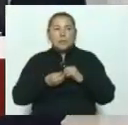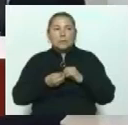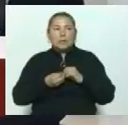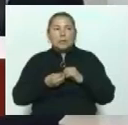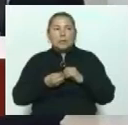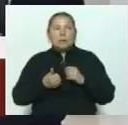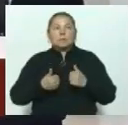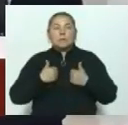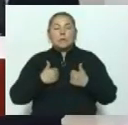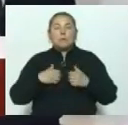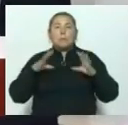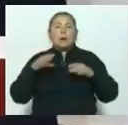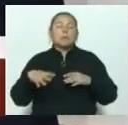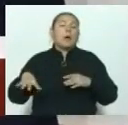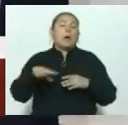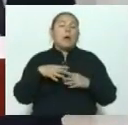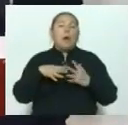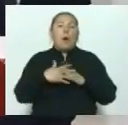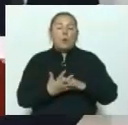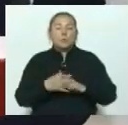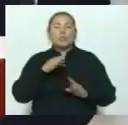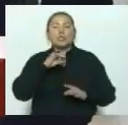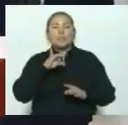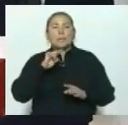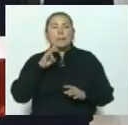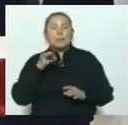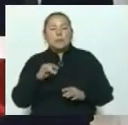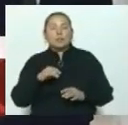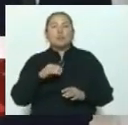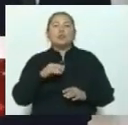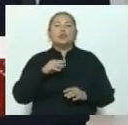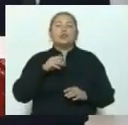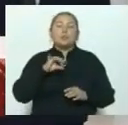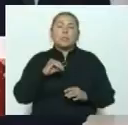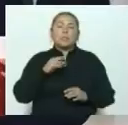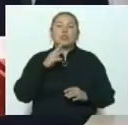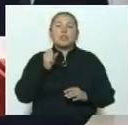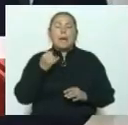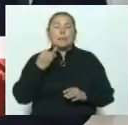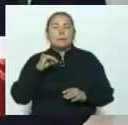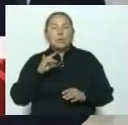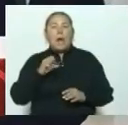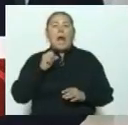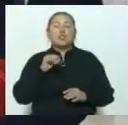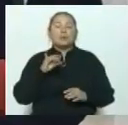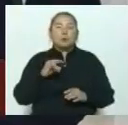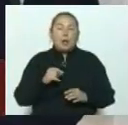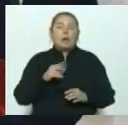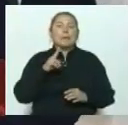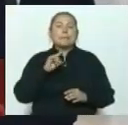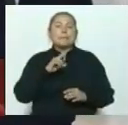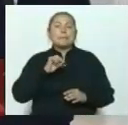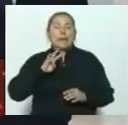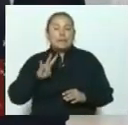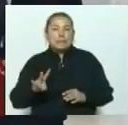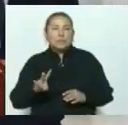беріңіз. Барлық ауылдарға жаңа айтылып отқан Жыңғылды, Тұщыбек, Шайыр, Ақшымырау, Қызан,